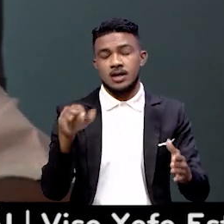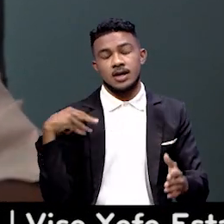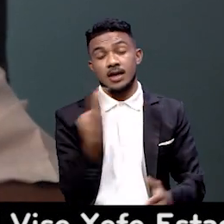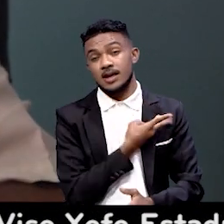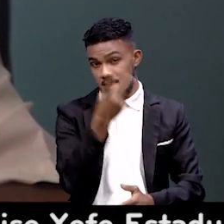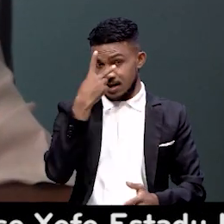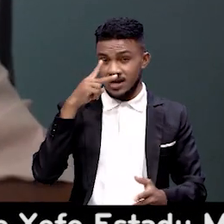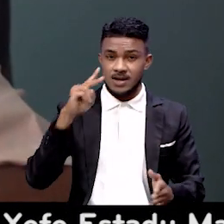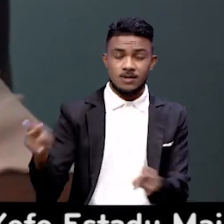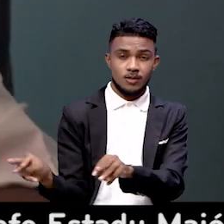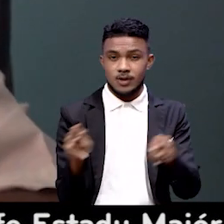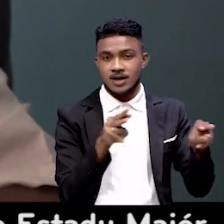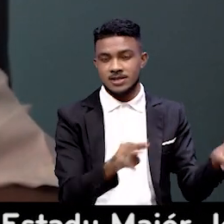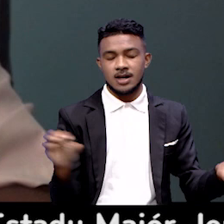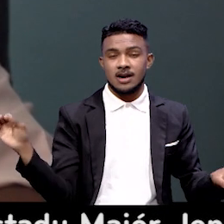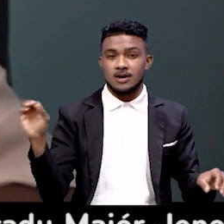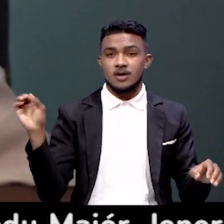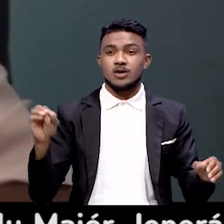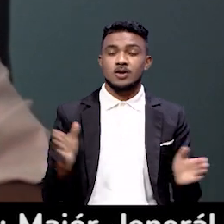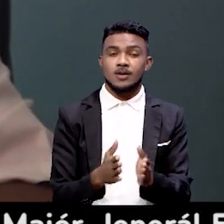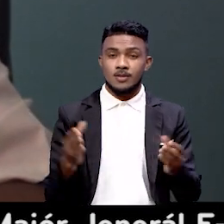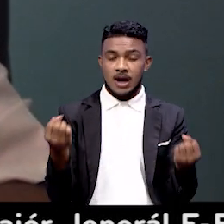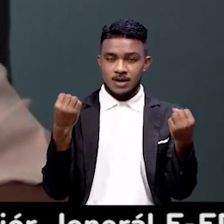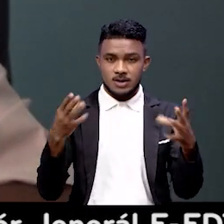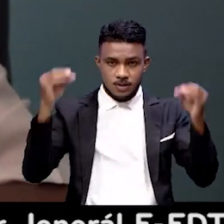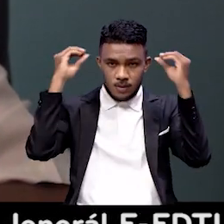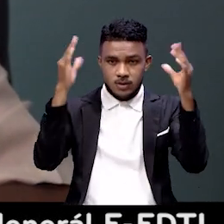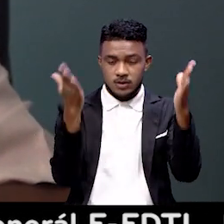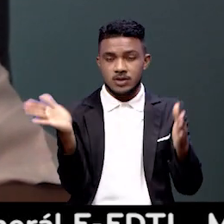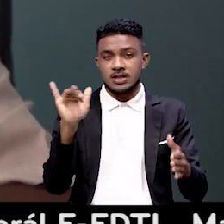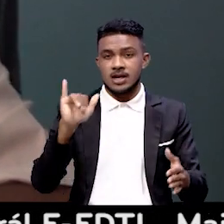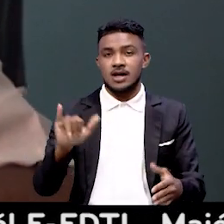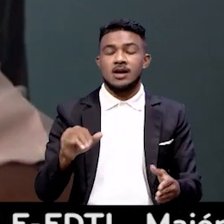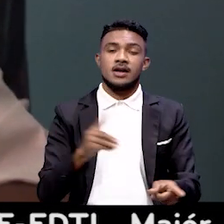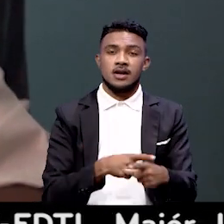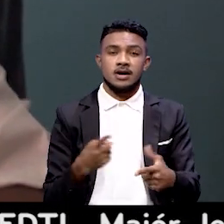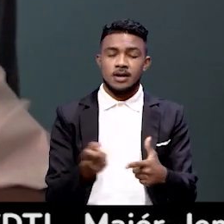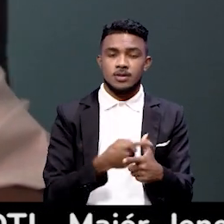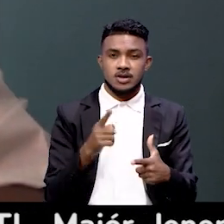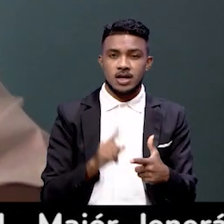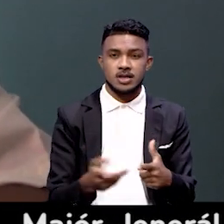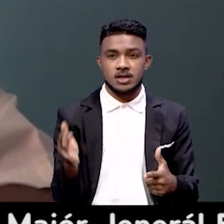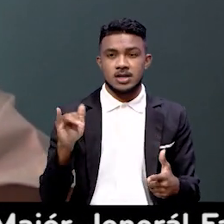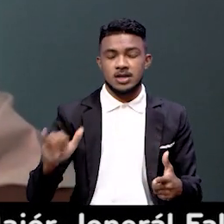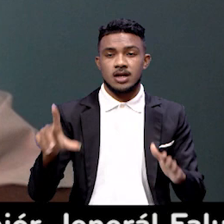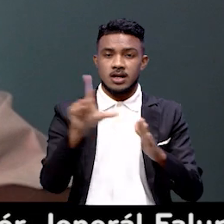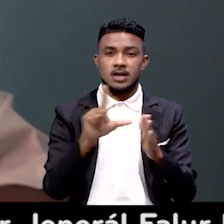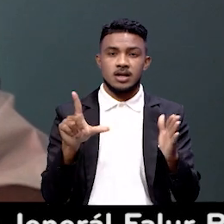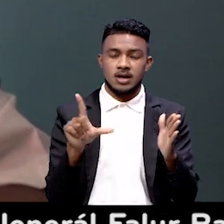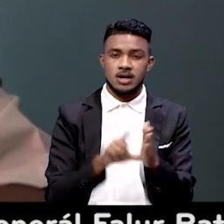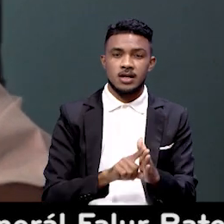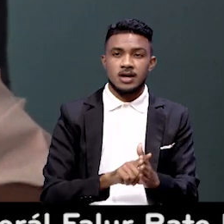katak muda sane laos katak mayoria profesor sira maibe depende depois de establecimento iha rezime de carreira